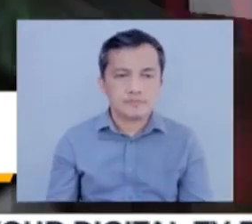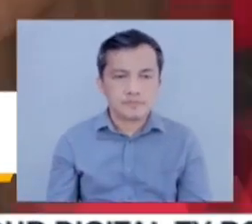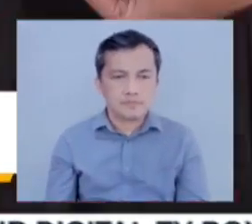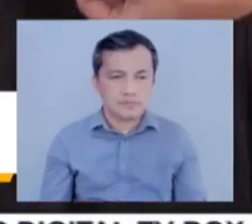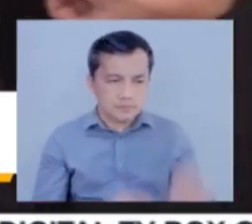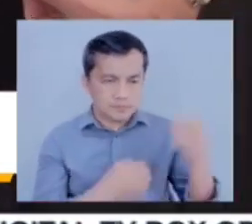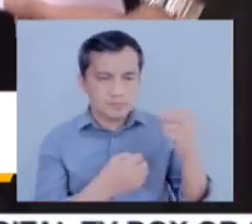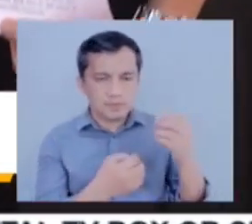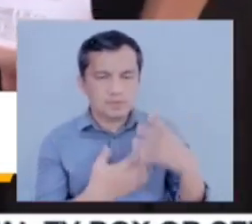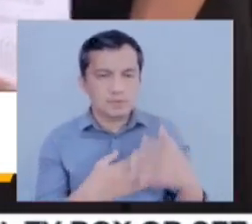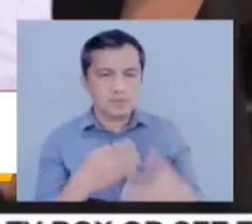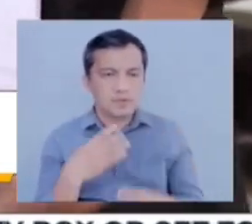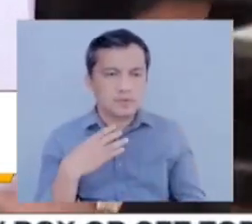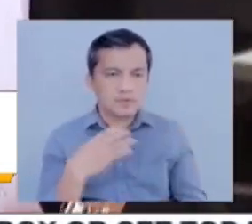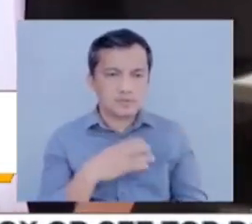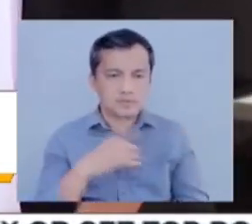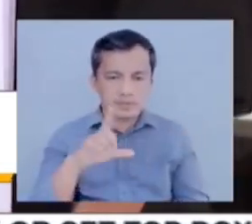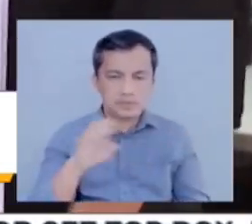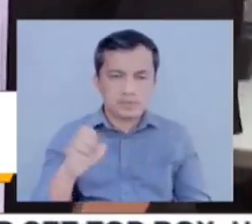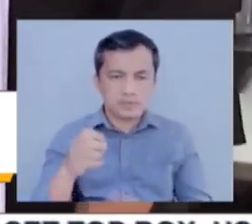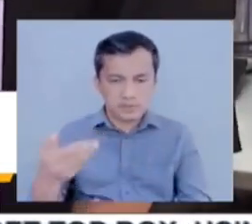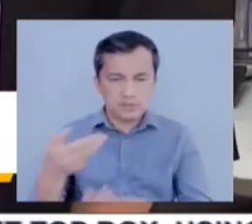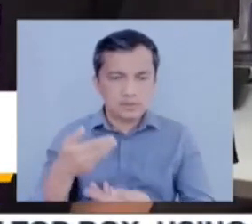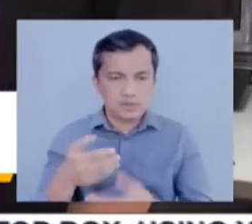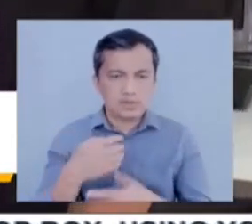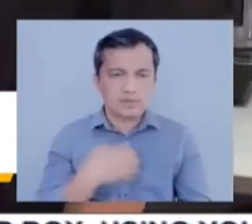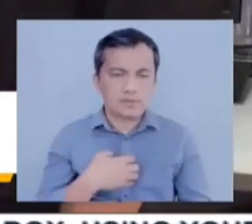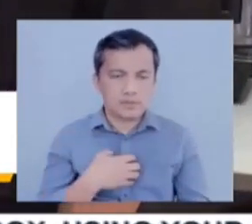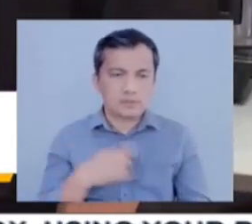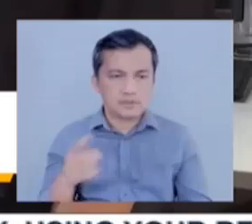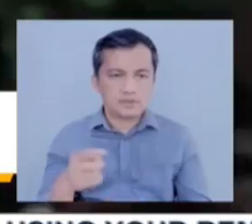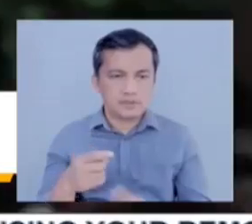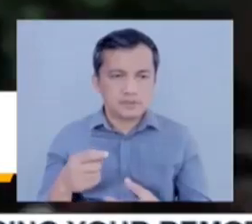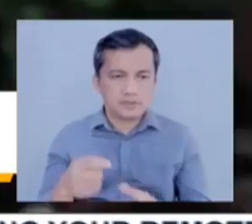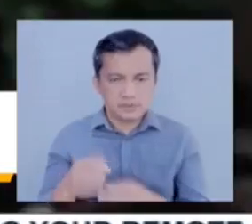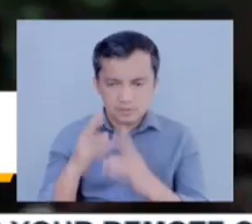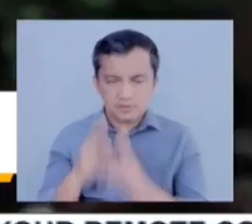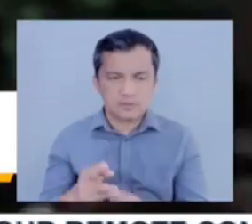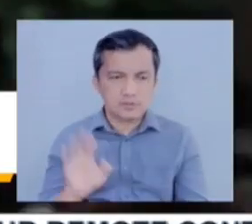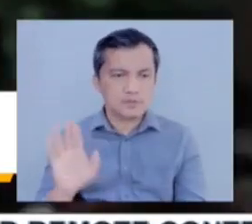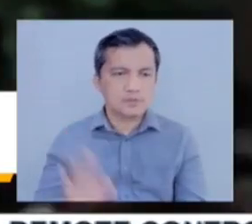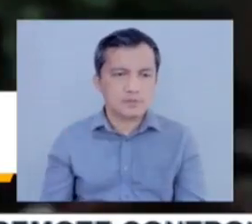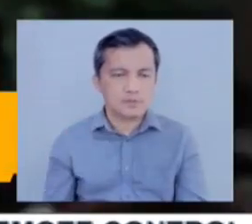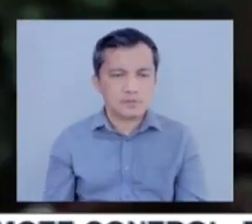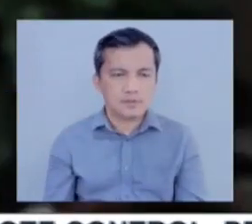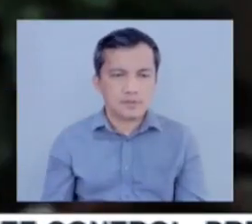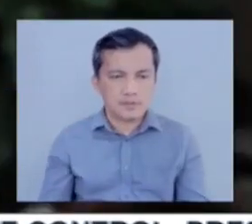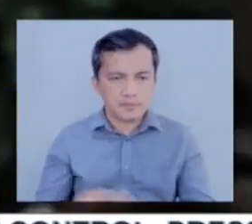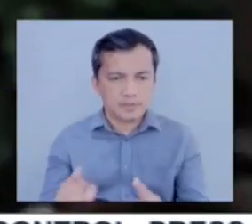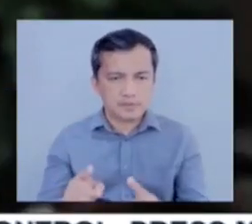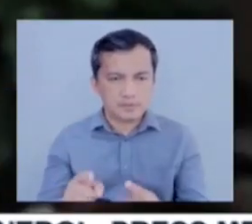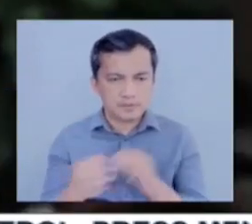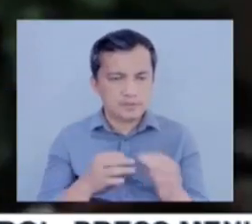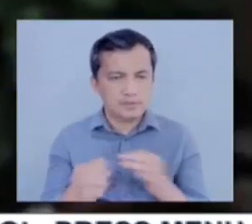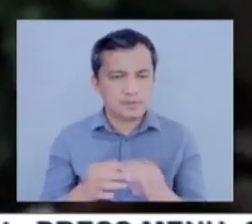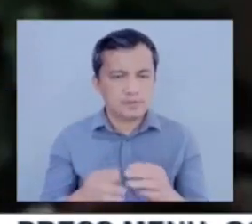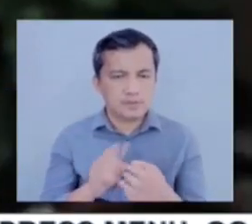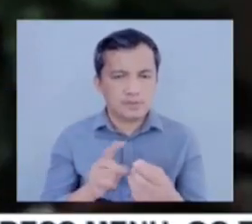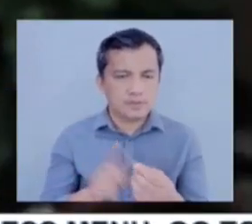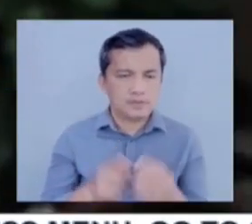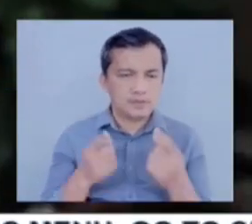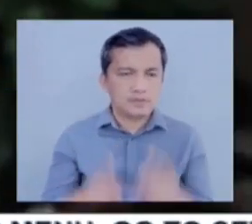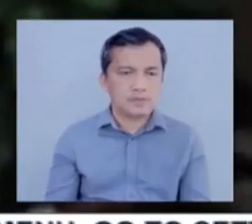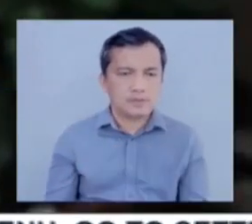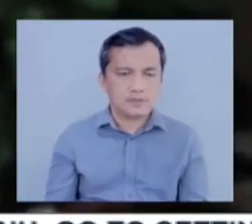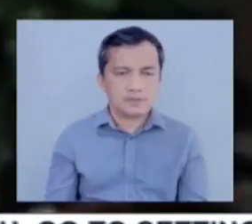ang inihaing reklamo laban sa kanya at iginagalang daw niya ito. Pero may paglilinaw siya ukol sa nangyari. Hindi